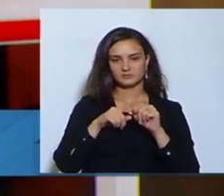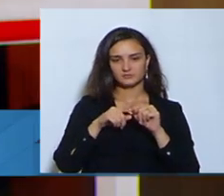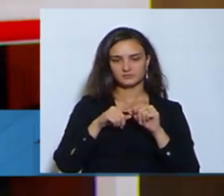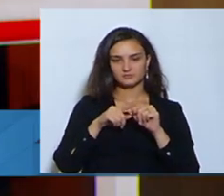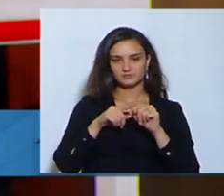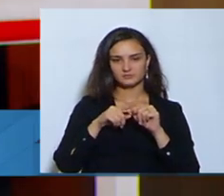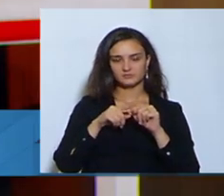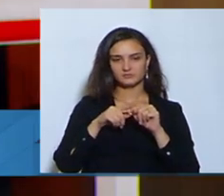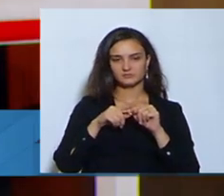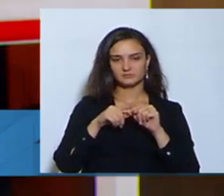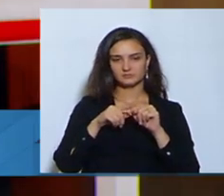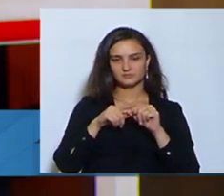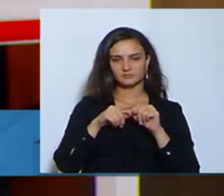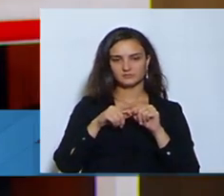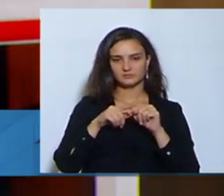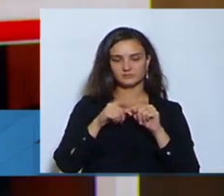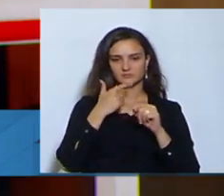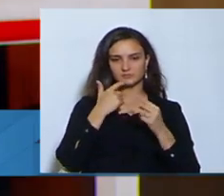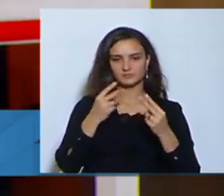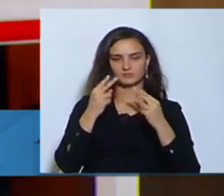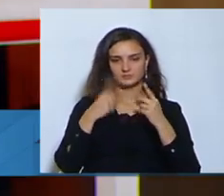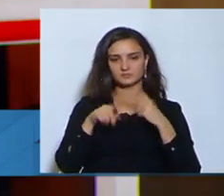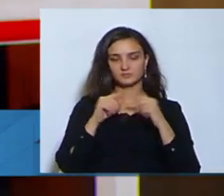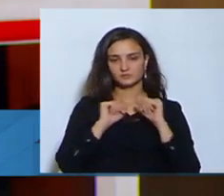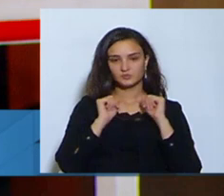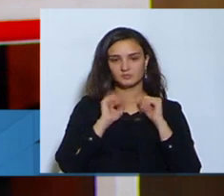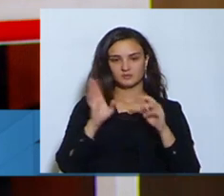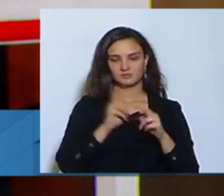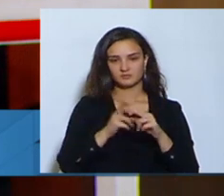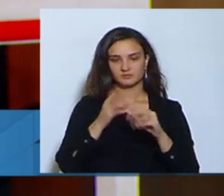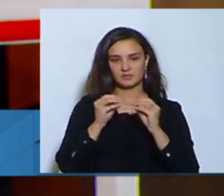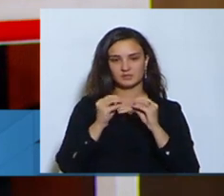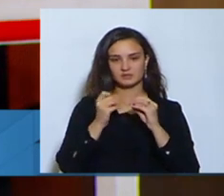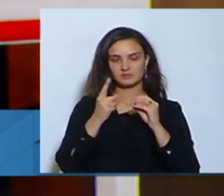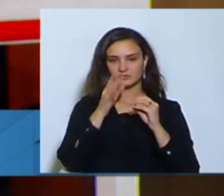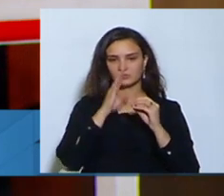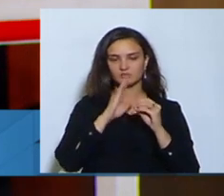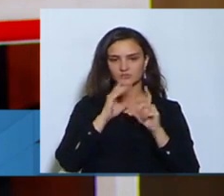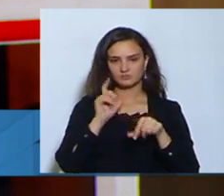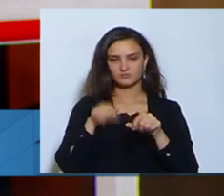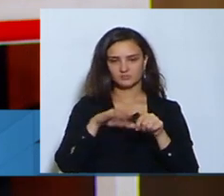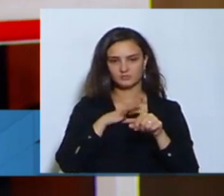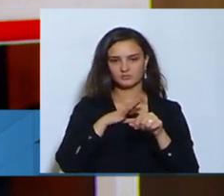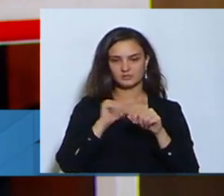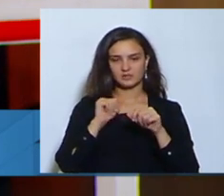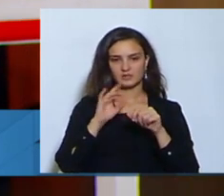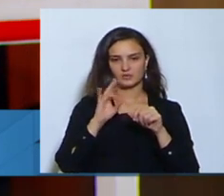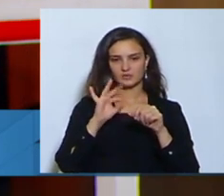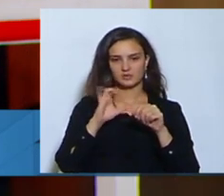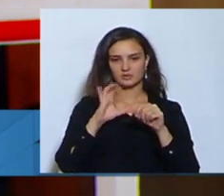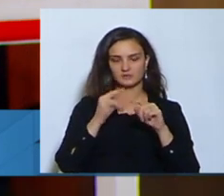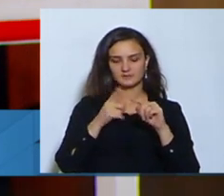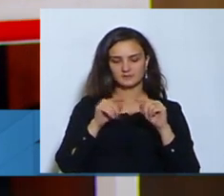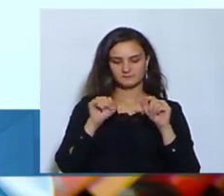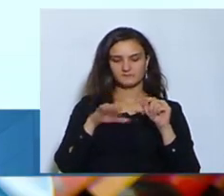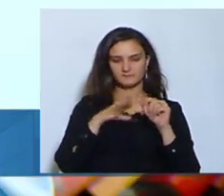კითხვები ჩაგერთვებით, იმიტომ რომ აყურებელი მე ცდილობ არ გაგაცხოთ, მაგრამ 10-11 წლის გოგონა შეიძლება ჰქონდეს ანორექსია? გვეკითხება